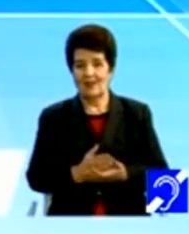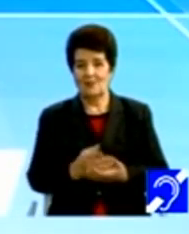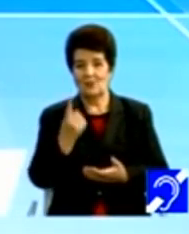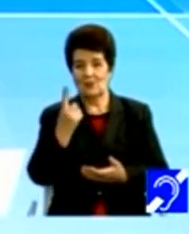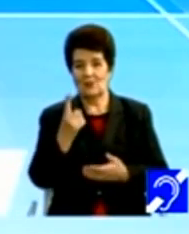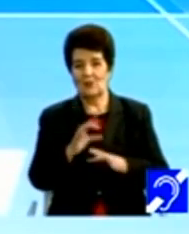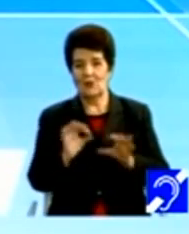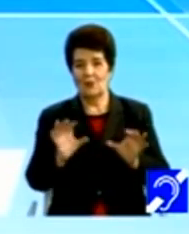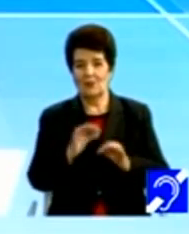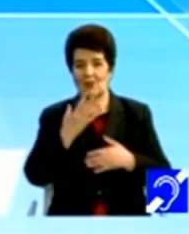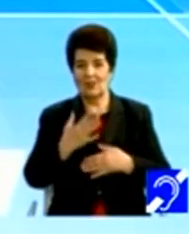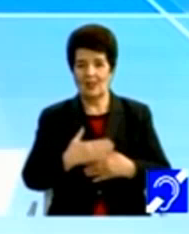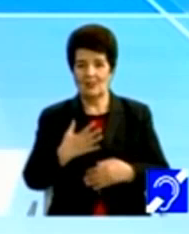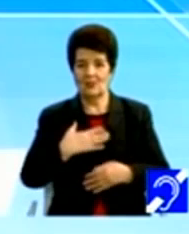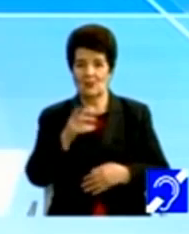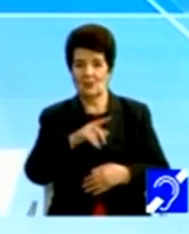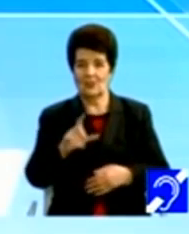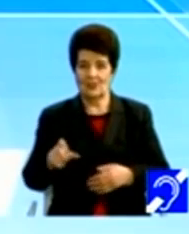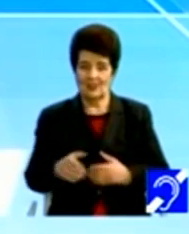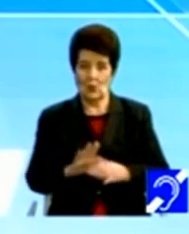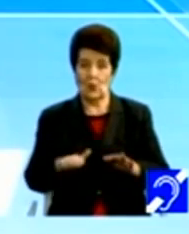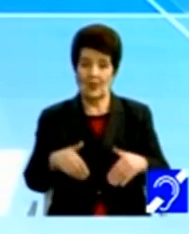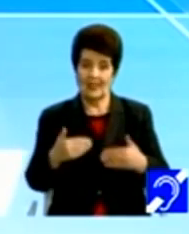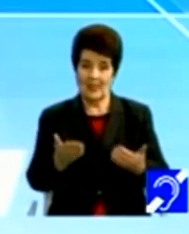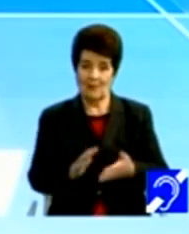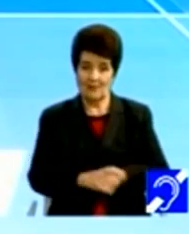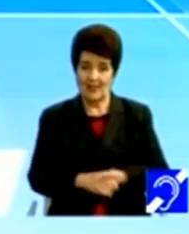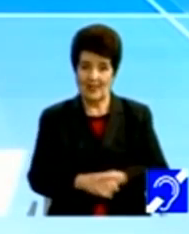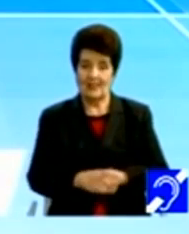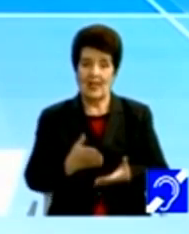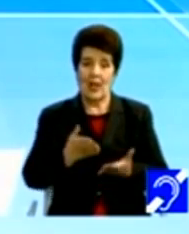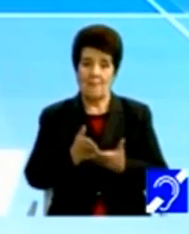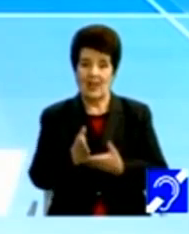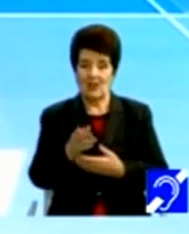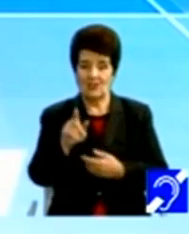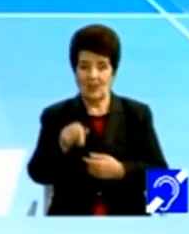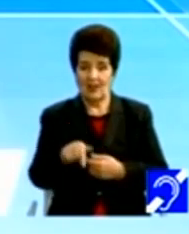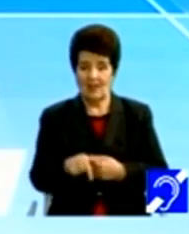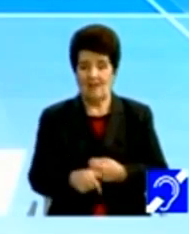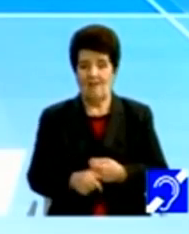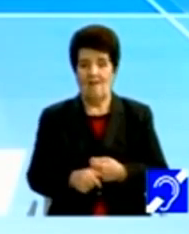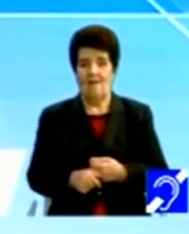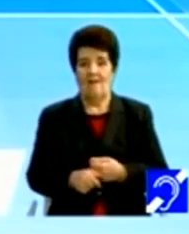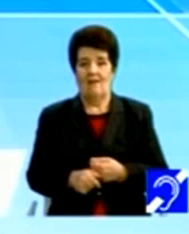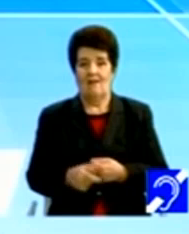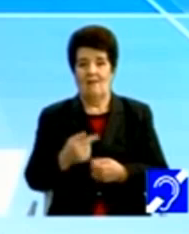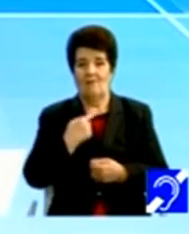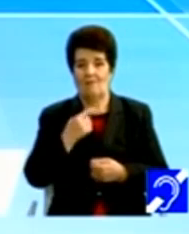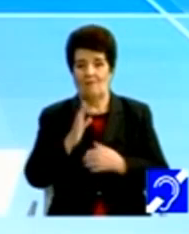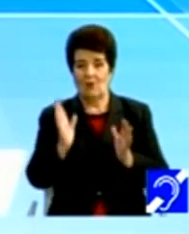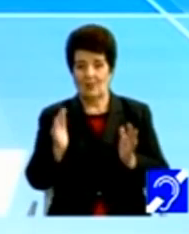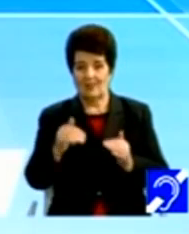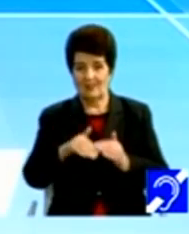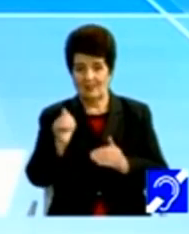mesaj pentru dragii noștri cetățeni, un îndemn de a merge la vot și de a te ne uita